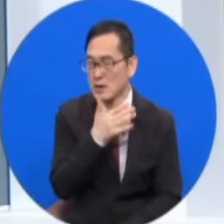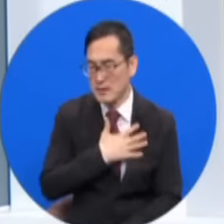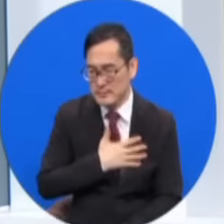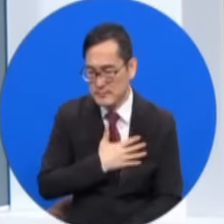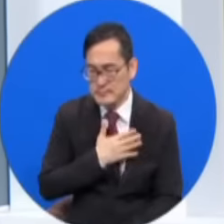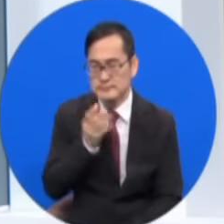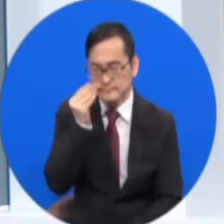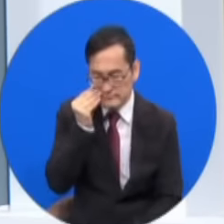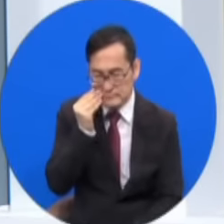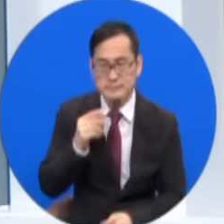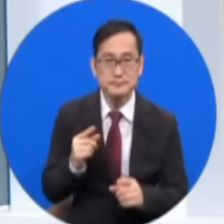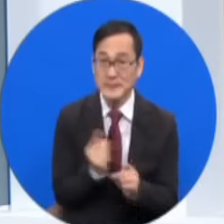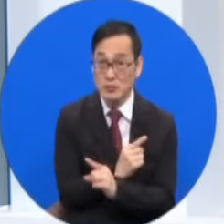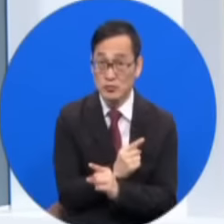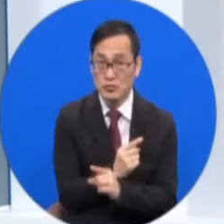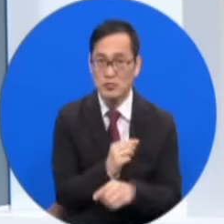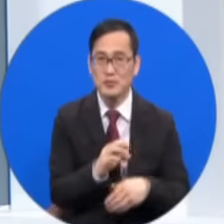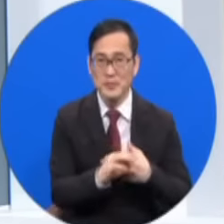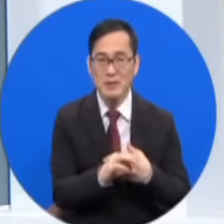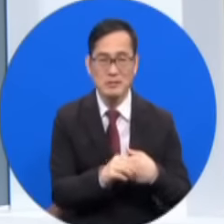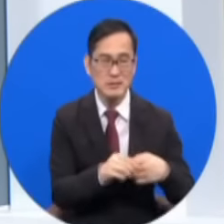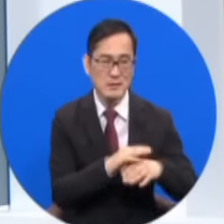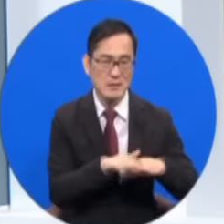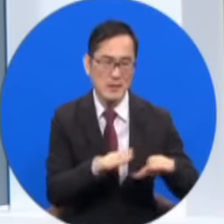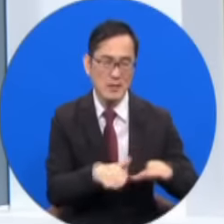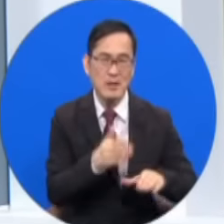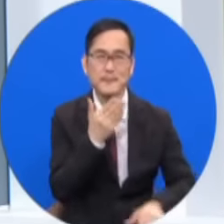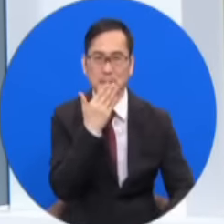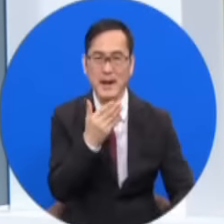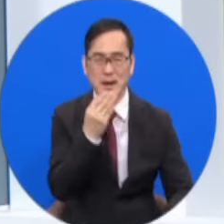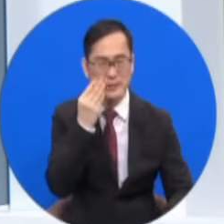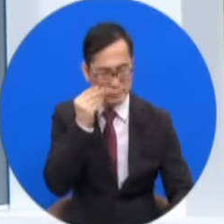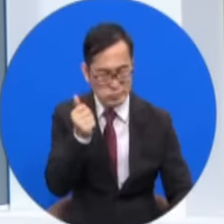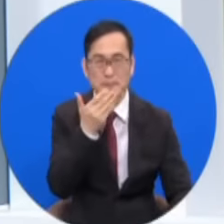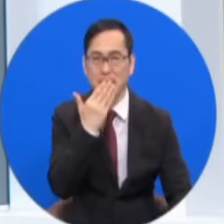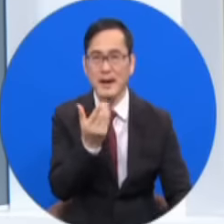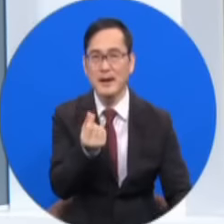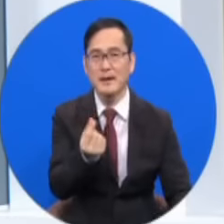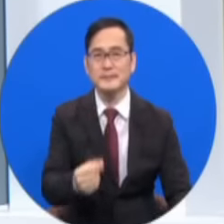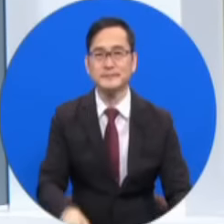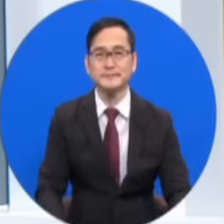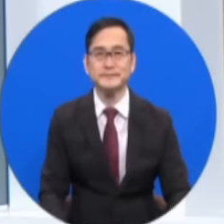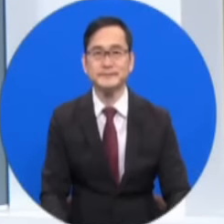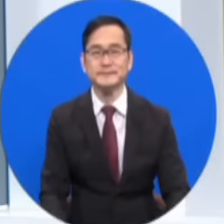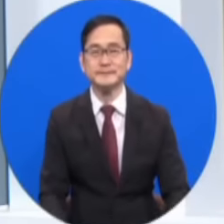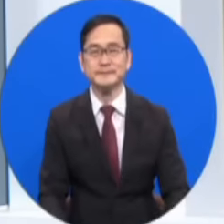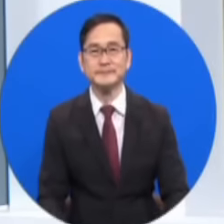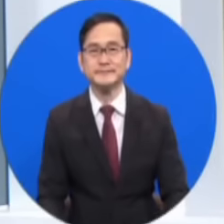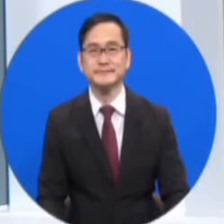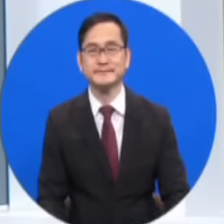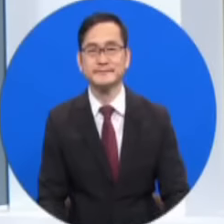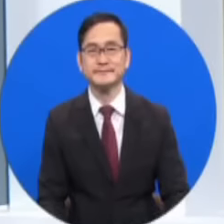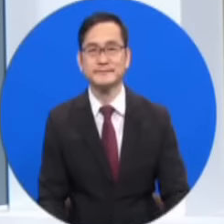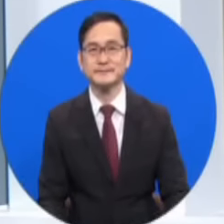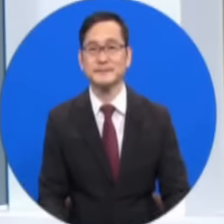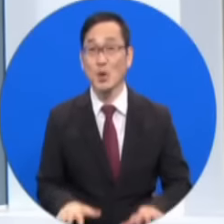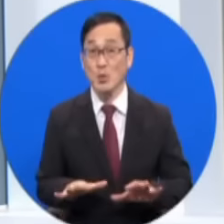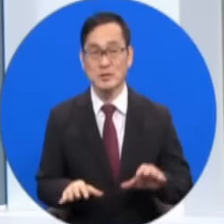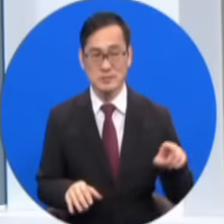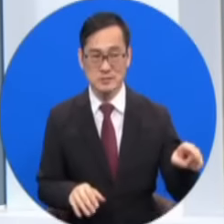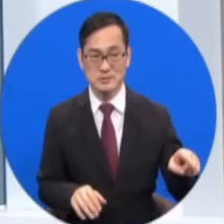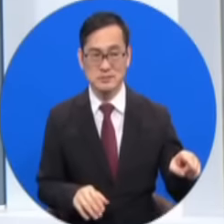하면 저는이 모든 상들이 풀릴 수 있는 그런 계기가 되지 않겠는가 그렇기 때문에 오늘 어 만약에 그런